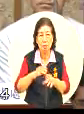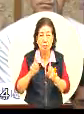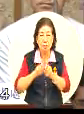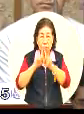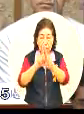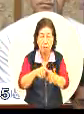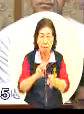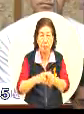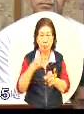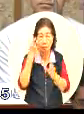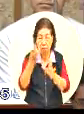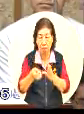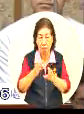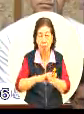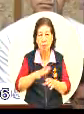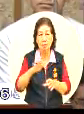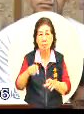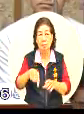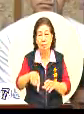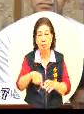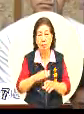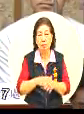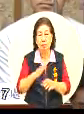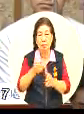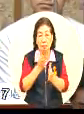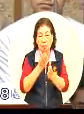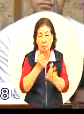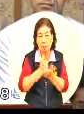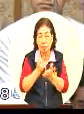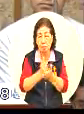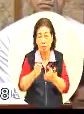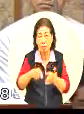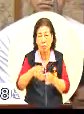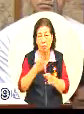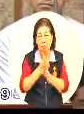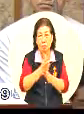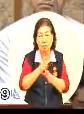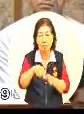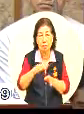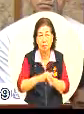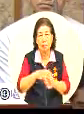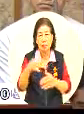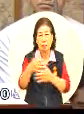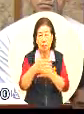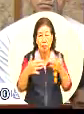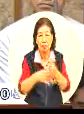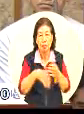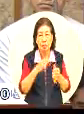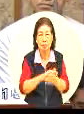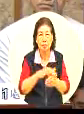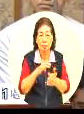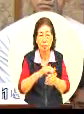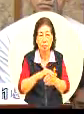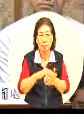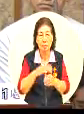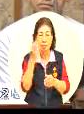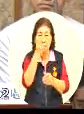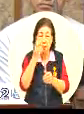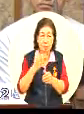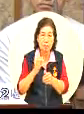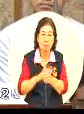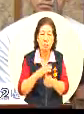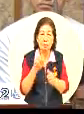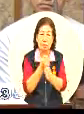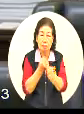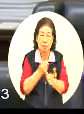货柜车行驶的动线。所以希望透过这样的一个交通管制的方式呢，能够尽量减轻地方上的一个交通